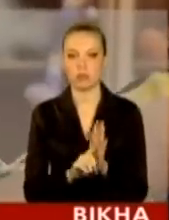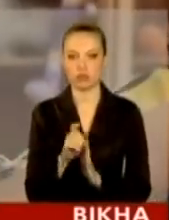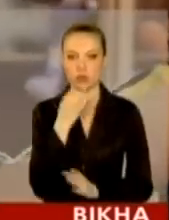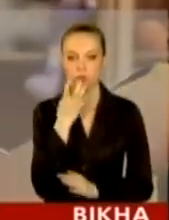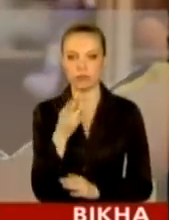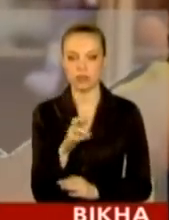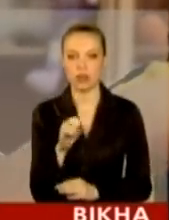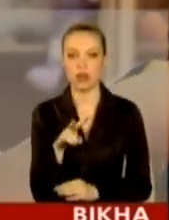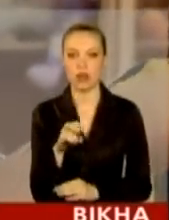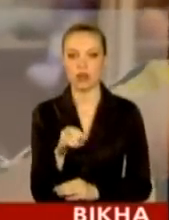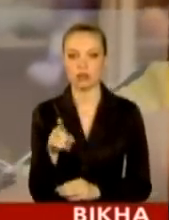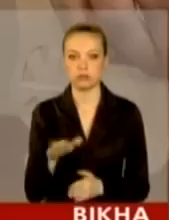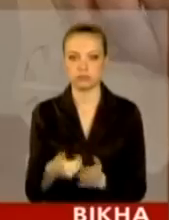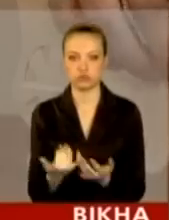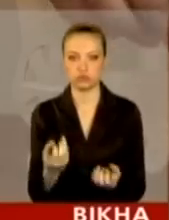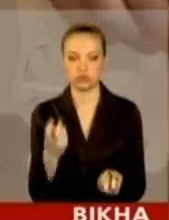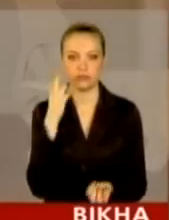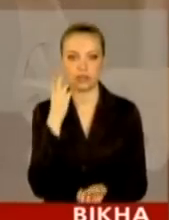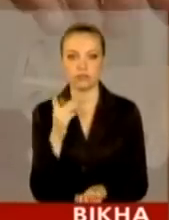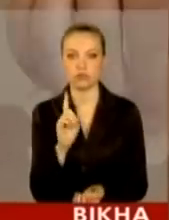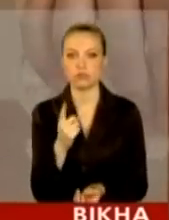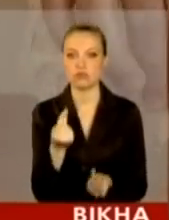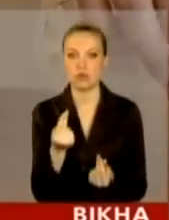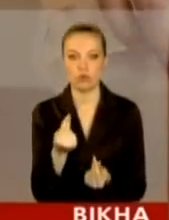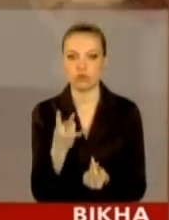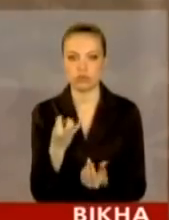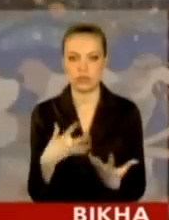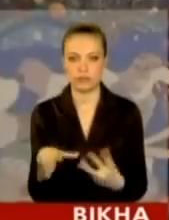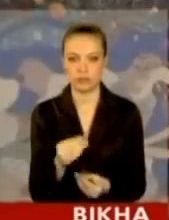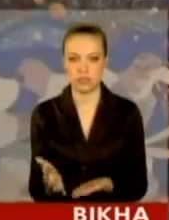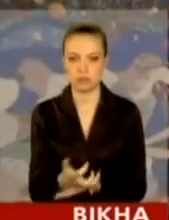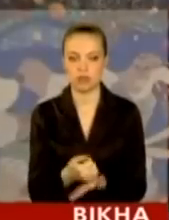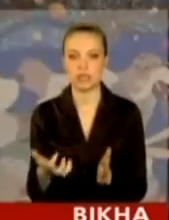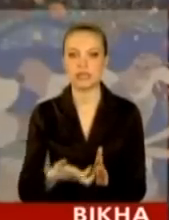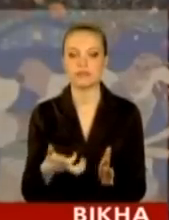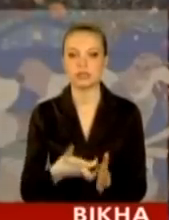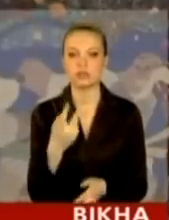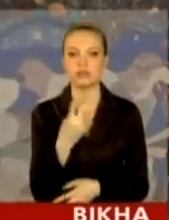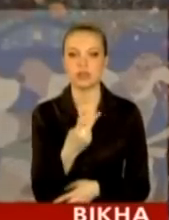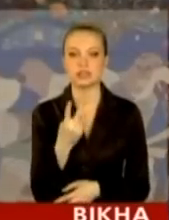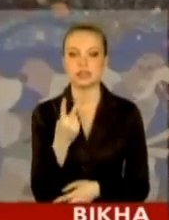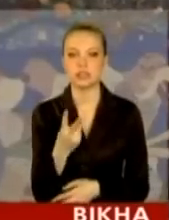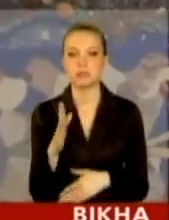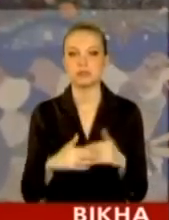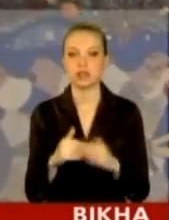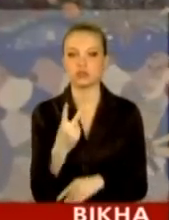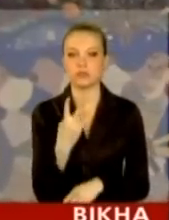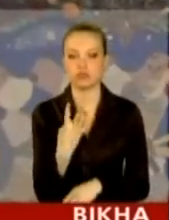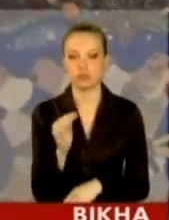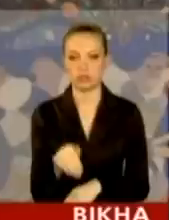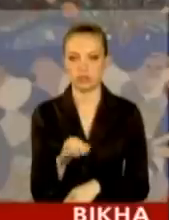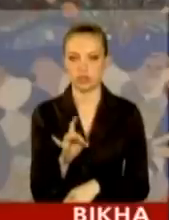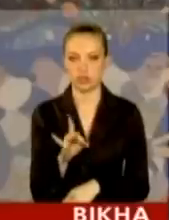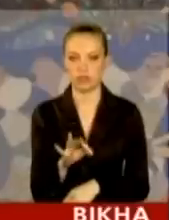квітня. Та Віталик ще у Києві, бо кошти не всі зібрали. Не вистачає майже 24 тисячі